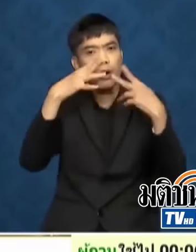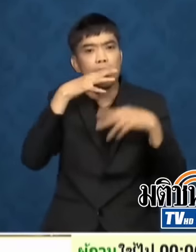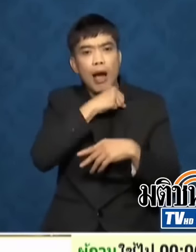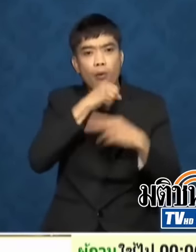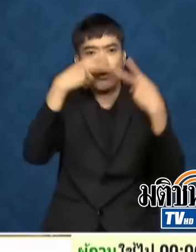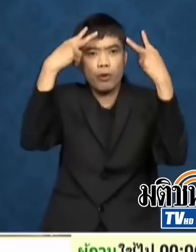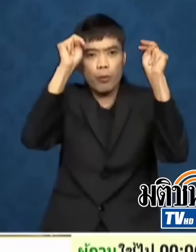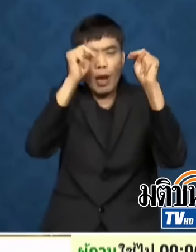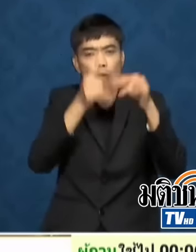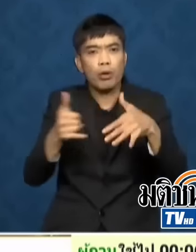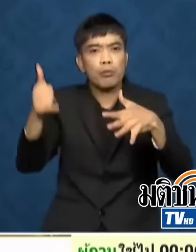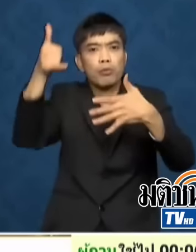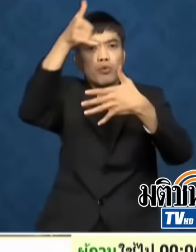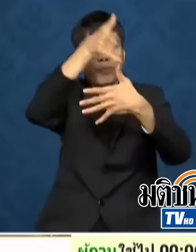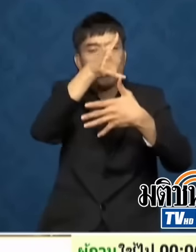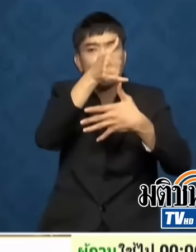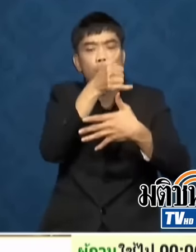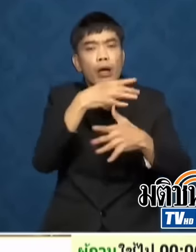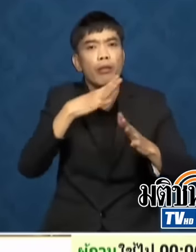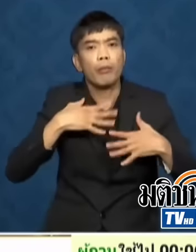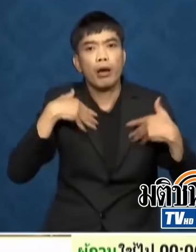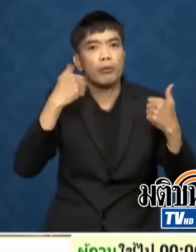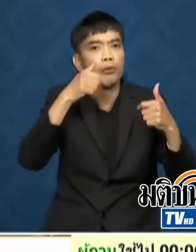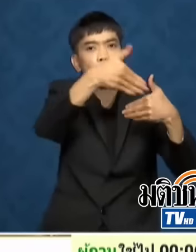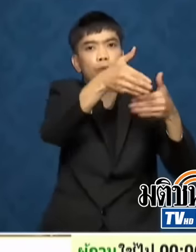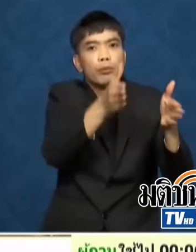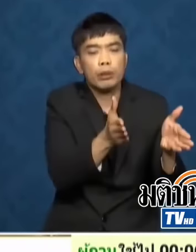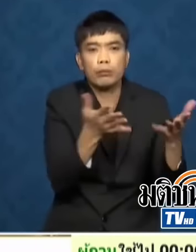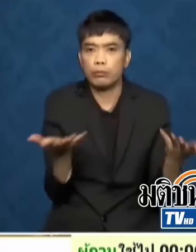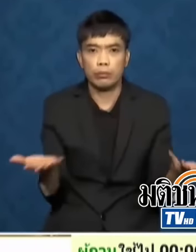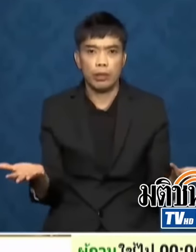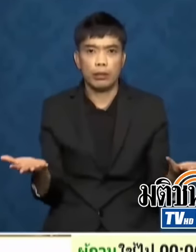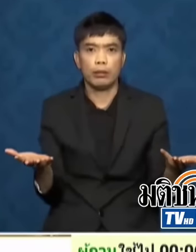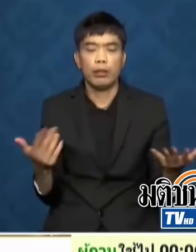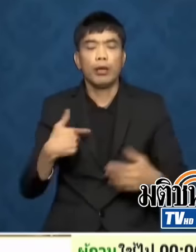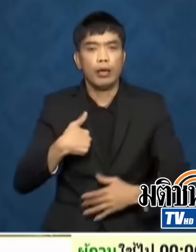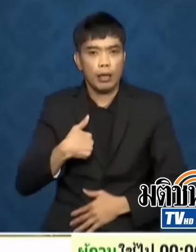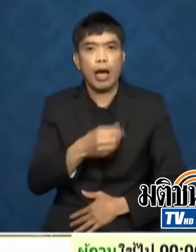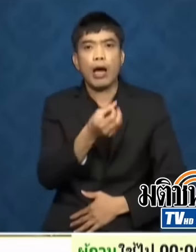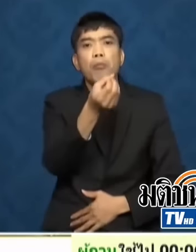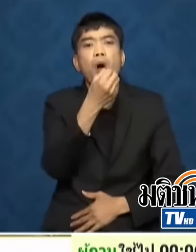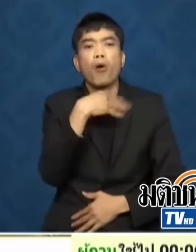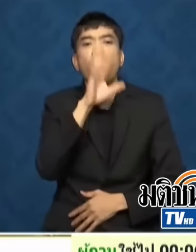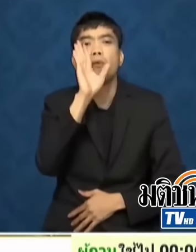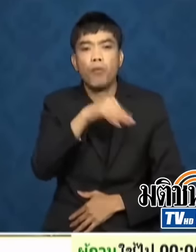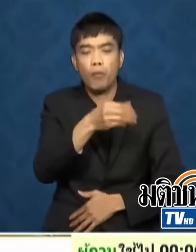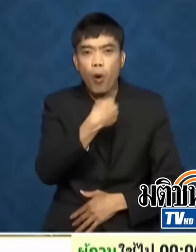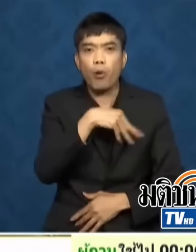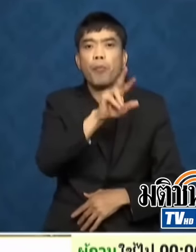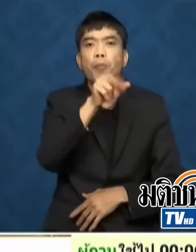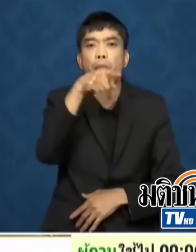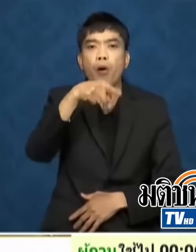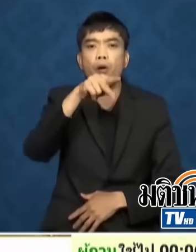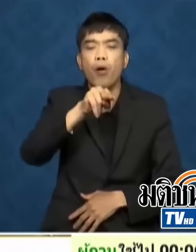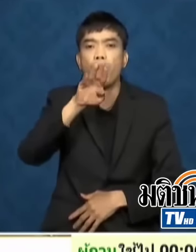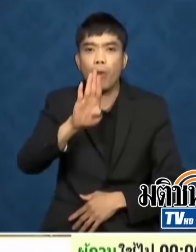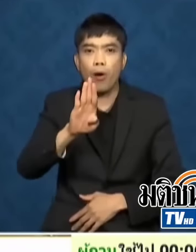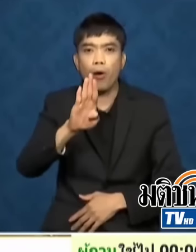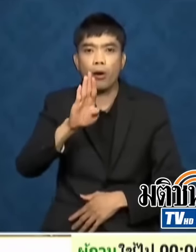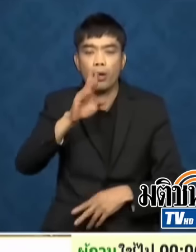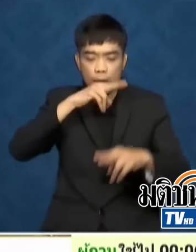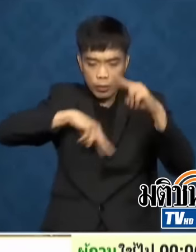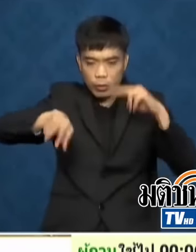ครับผมเข้าใจดีนะครับว่าท่านรัฐมนตรียุติธรรมก็จะอ้างถึงพ.ร.บ.สุขภาพแห่งชาตินะครับในข้อ